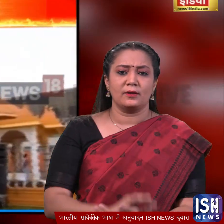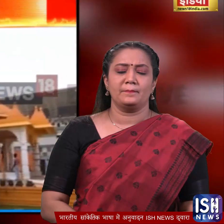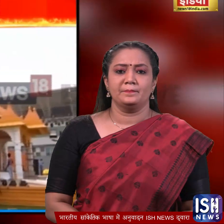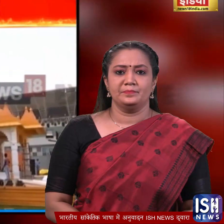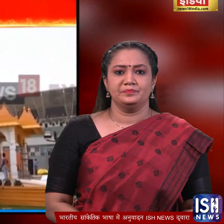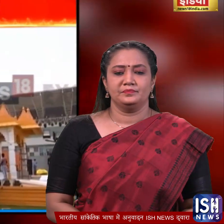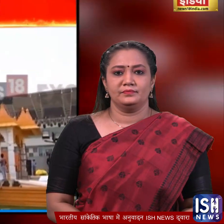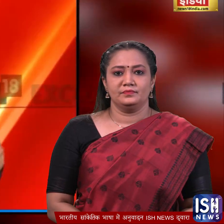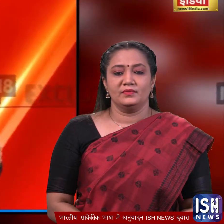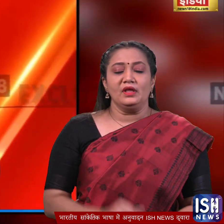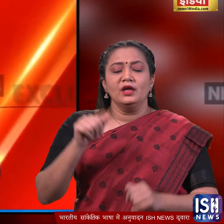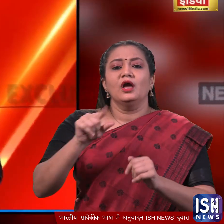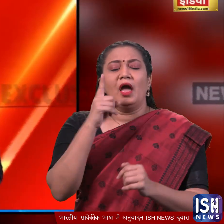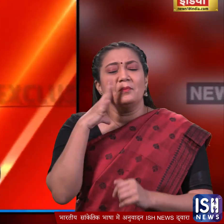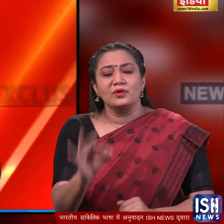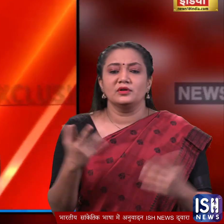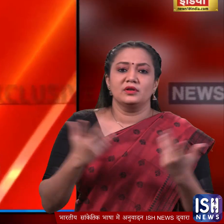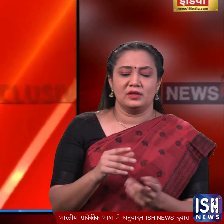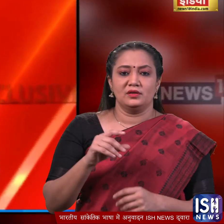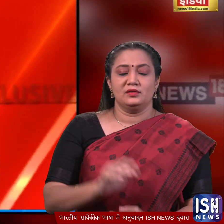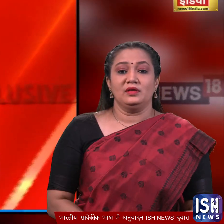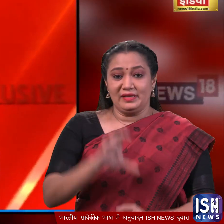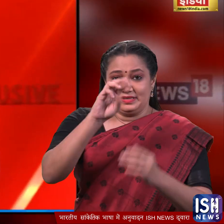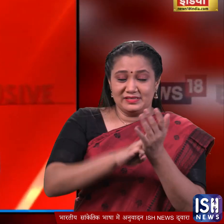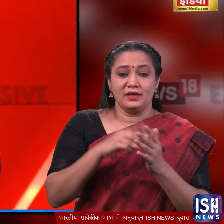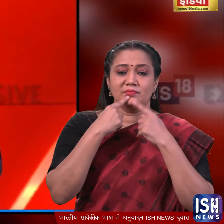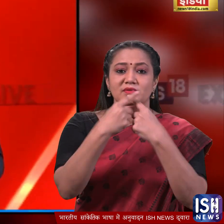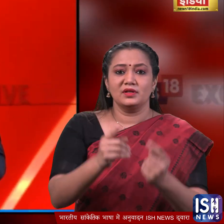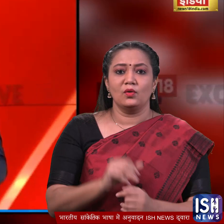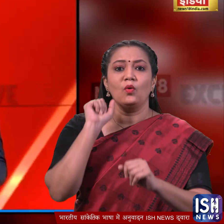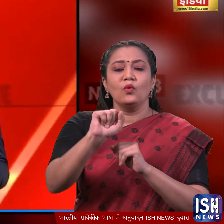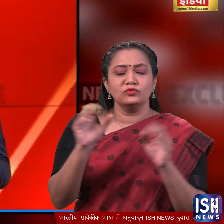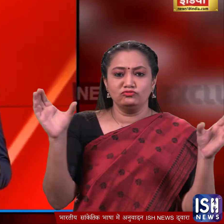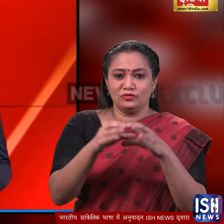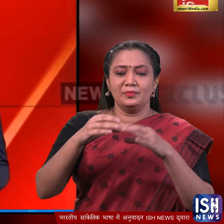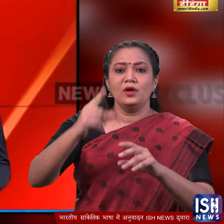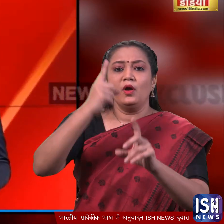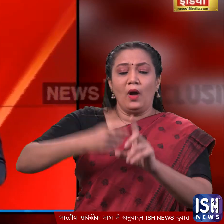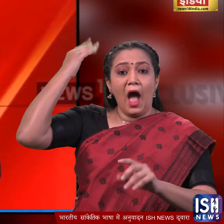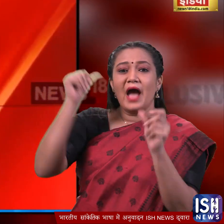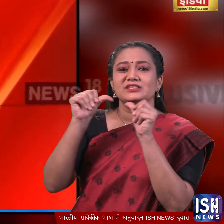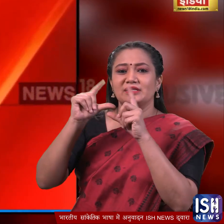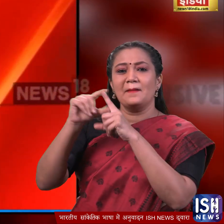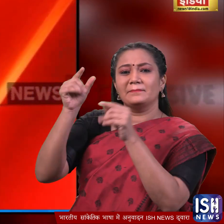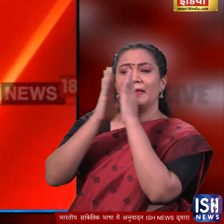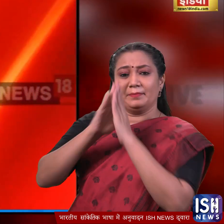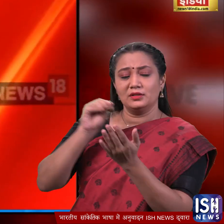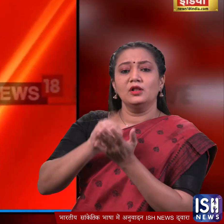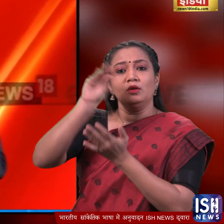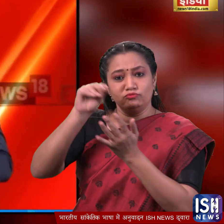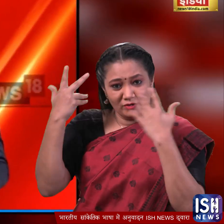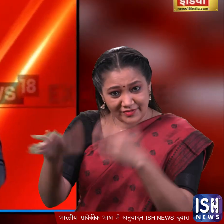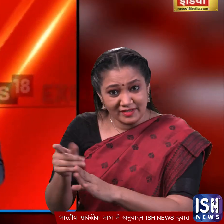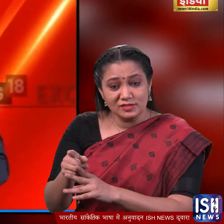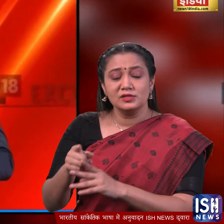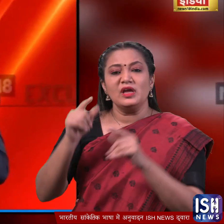मंदिर की झलक देख सकें। सौ बात की एक बात यह कि दिल्ली के सीएम अरविंद केजरीवाल ने अपनी कैबिनेट के साथ पिछले साल अक्षरधाम मंदिर में दिवाली पूजन किया था।